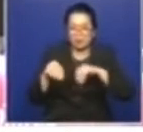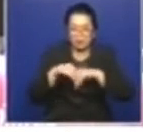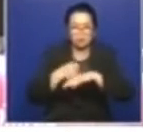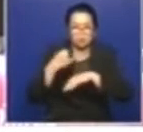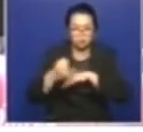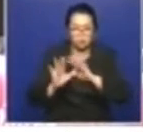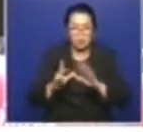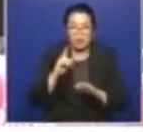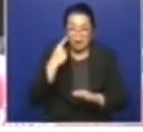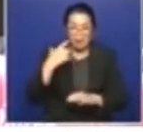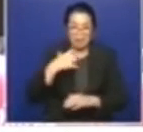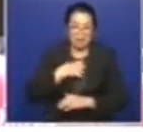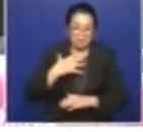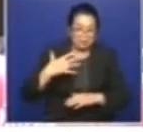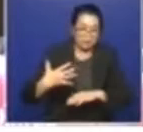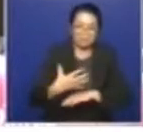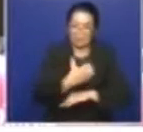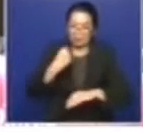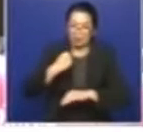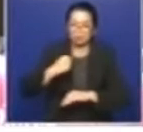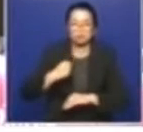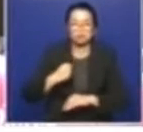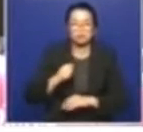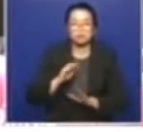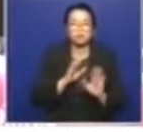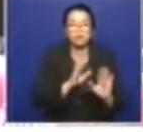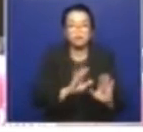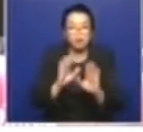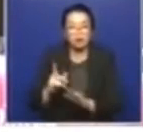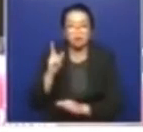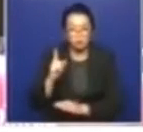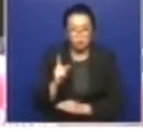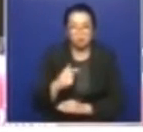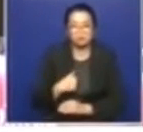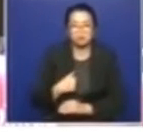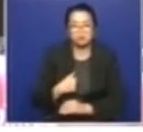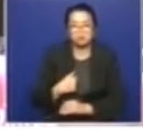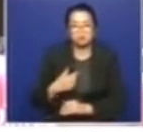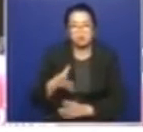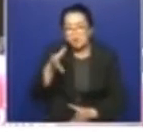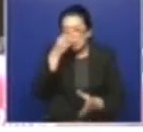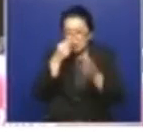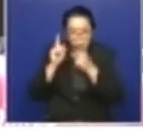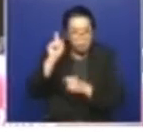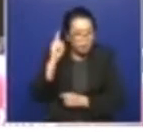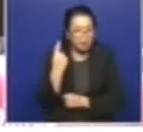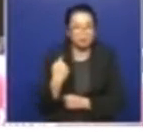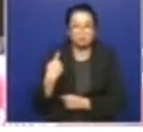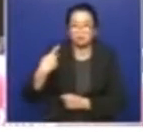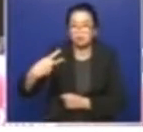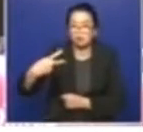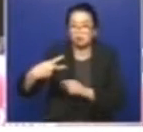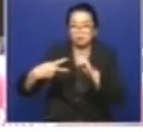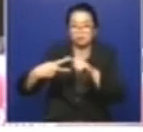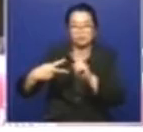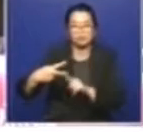จนะผมฝากท่านจะต้องเรียนรู้สถานการณ์ใหม่สองอย่างนี่นิวนอร์มอลเลยนะจะยึดอ